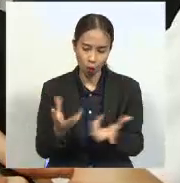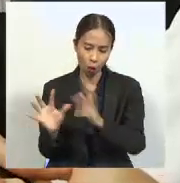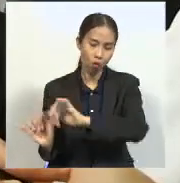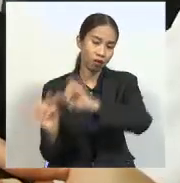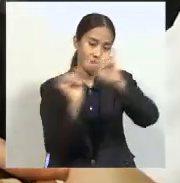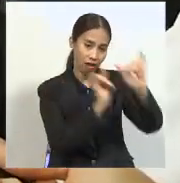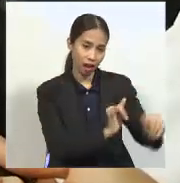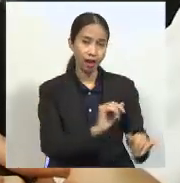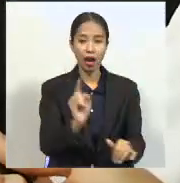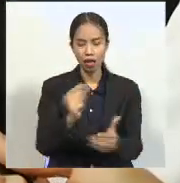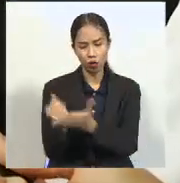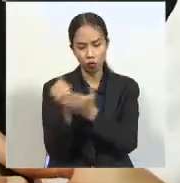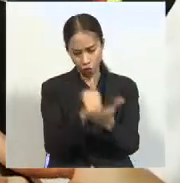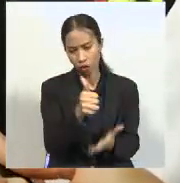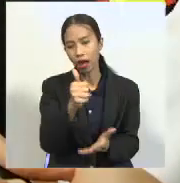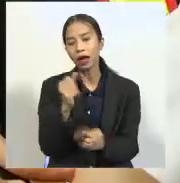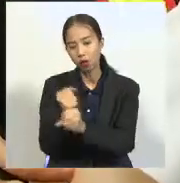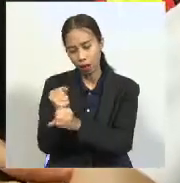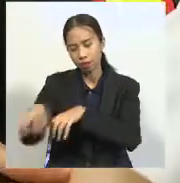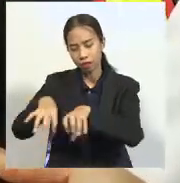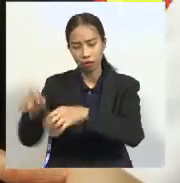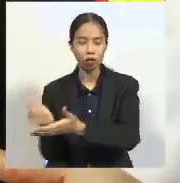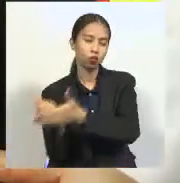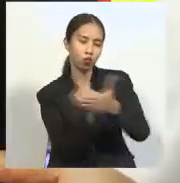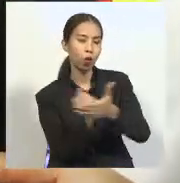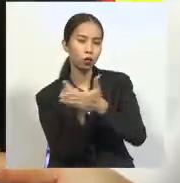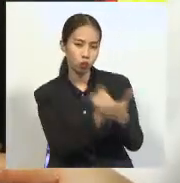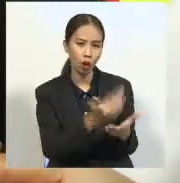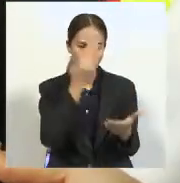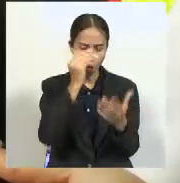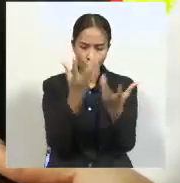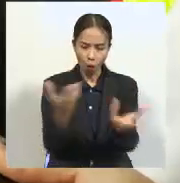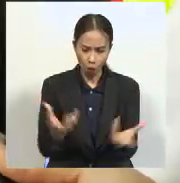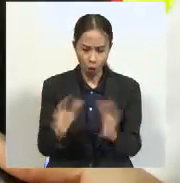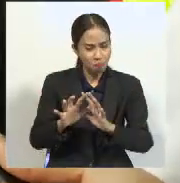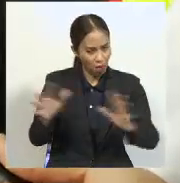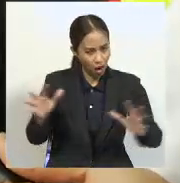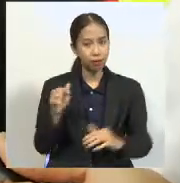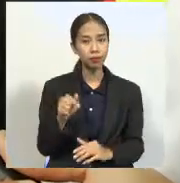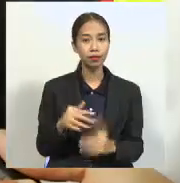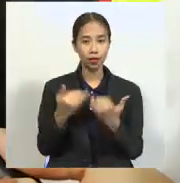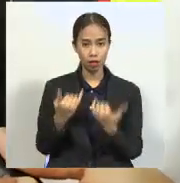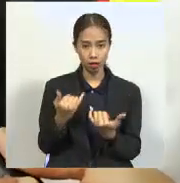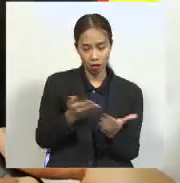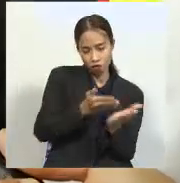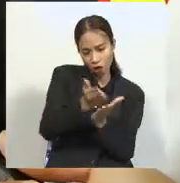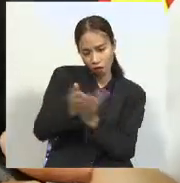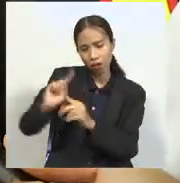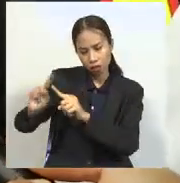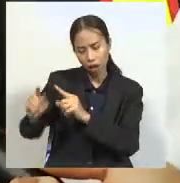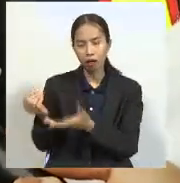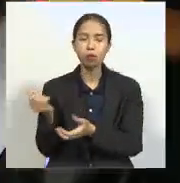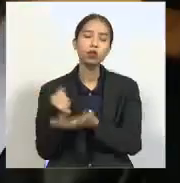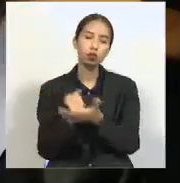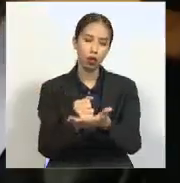อันไหนถ้าช่วยเขาได้ก็ช่วยลองดูเป็นยังไงนะครับเพราะมันเยอะด้วยกันนะครับนี่ทั้งเจ้าหน้าที่หลายฝ่ายก็เข้ามาช่วยด้วยนะ